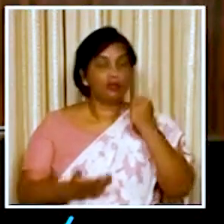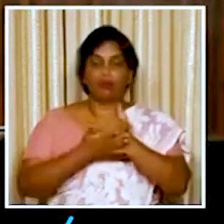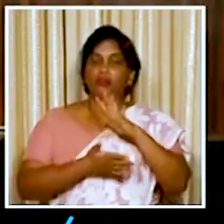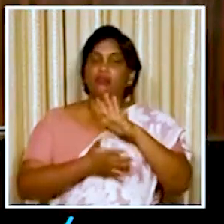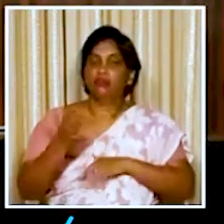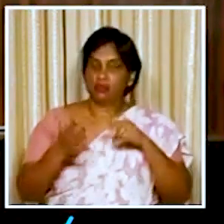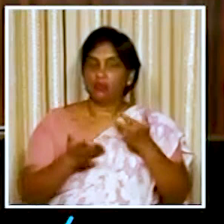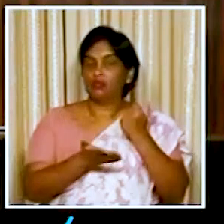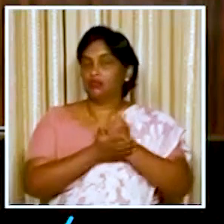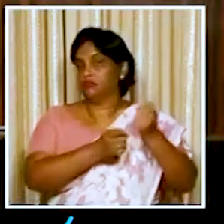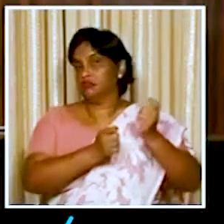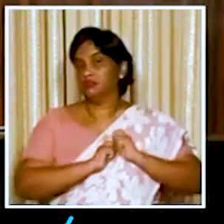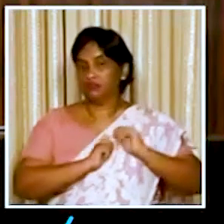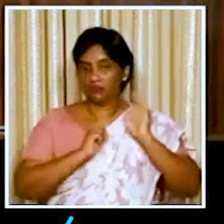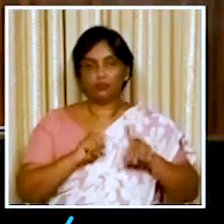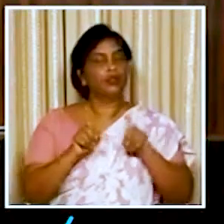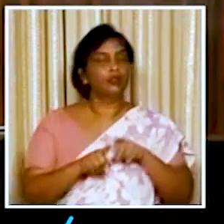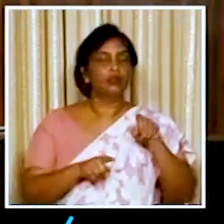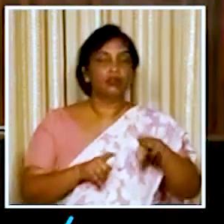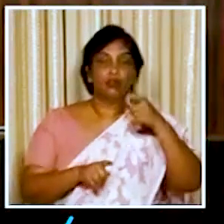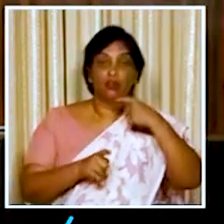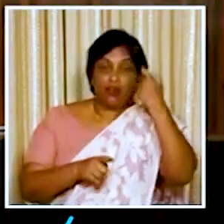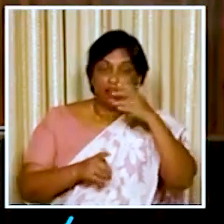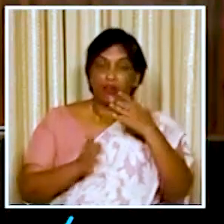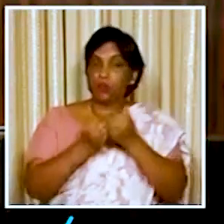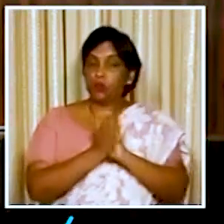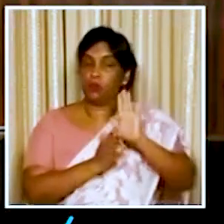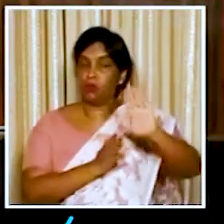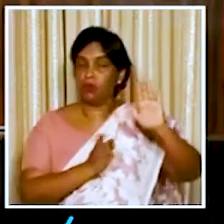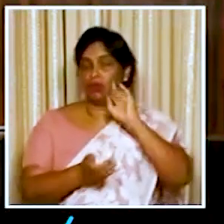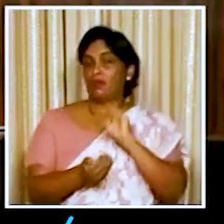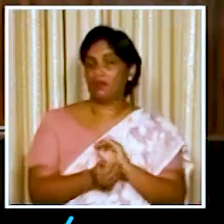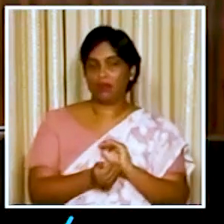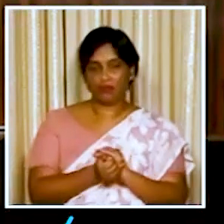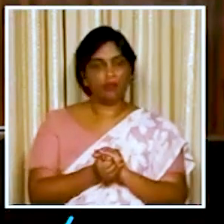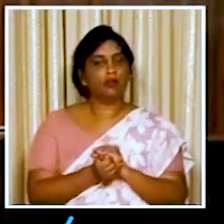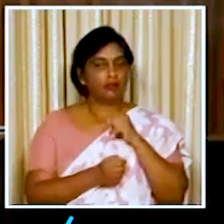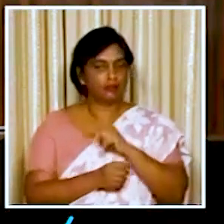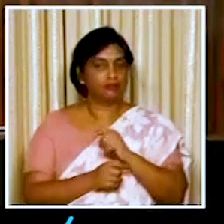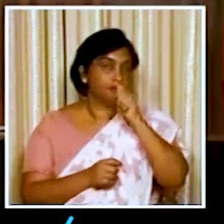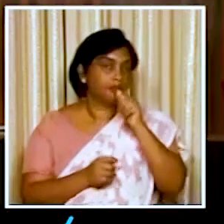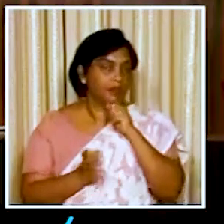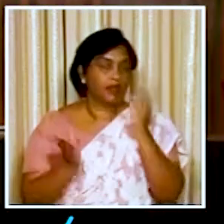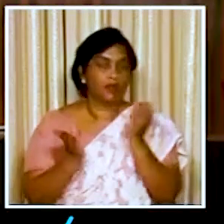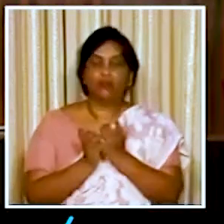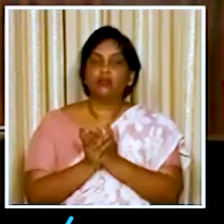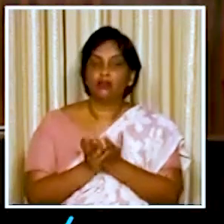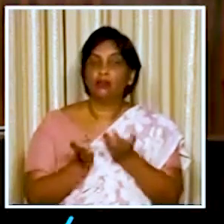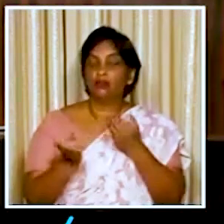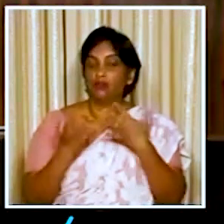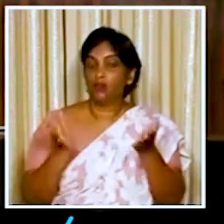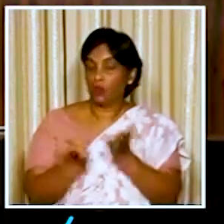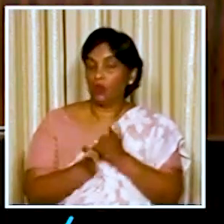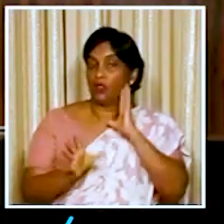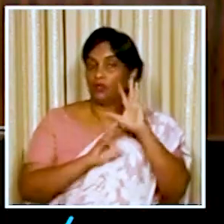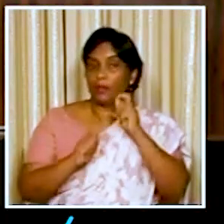මගින් මාවිත දැනුම් දී තිබූ පරිදි අදාළ සාක්ෂිකරුවන්ගේ අනන්‍යතාවය ආරක්ෂා කිරීම සඳහා එම රහසිගත සාක්ෂි සටහන් ඇතුළත්